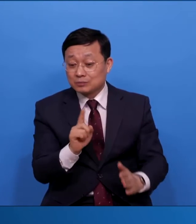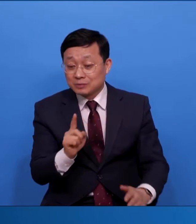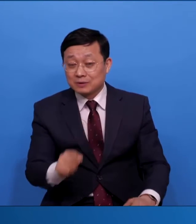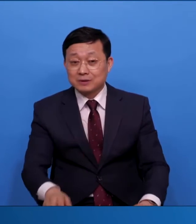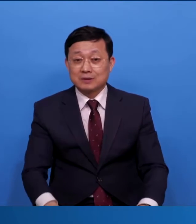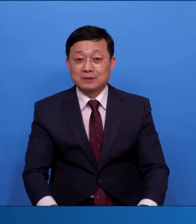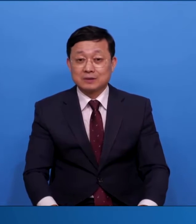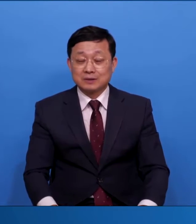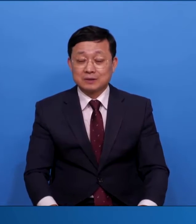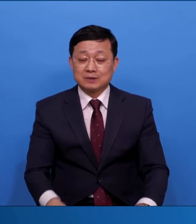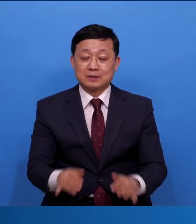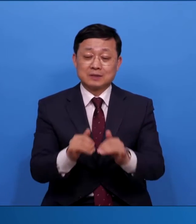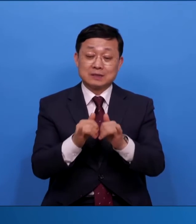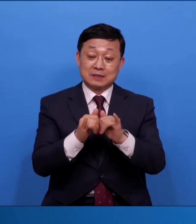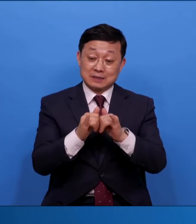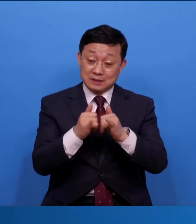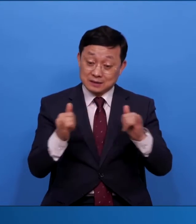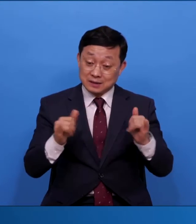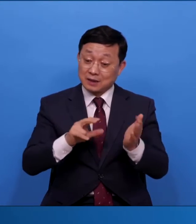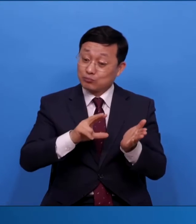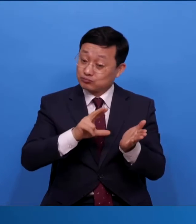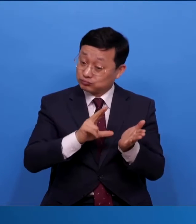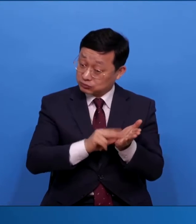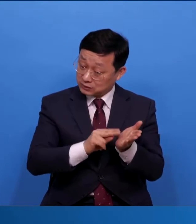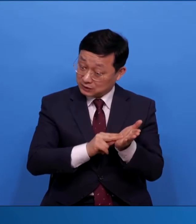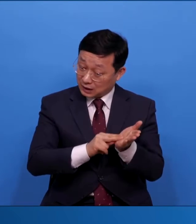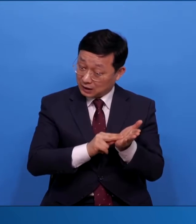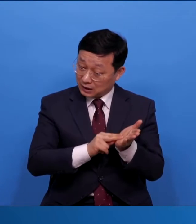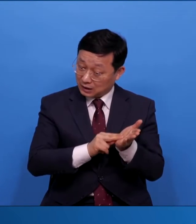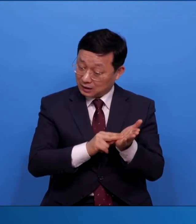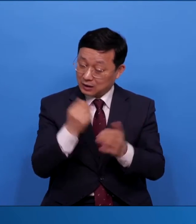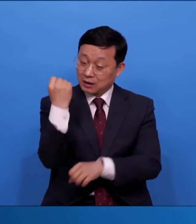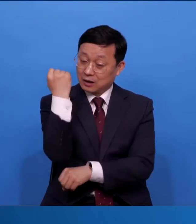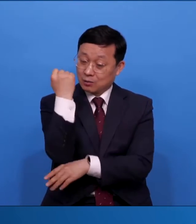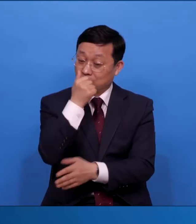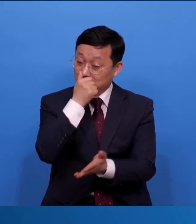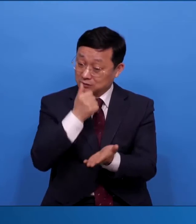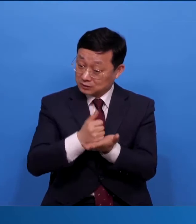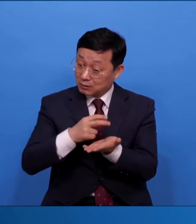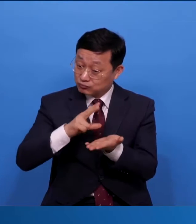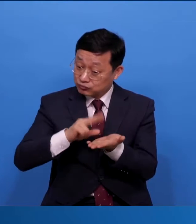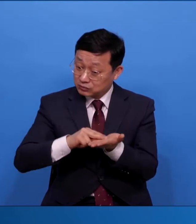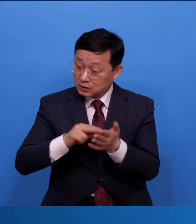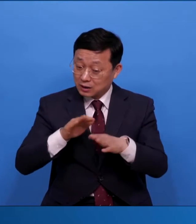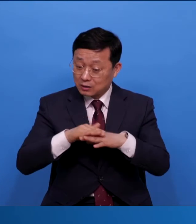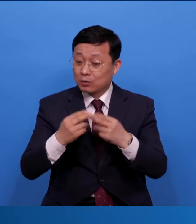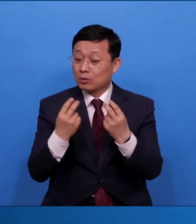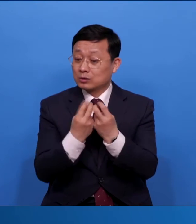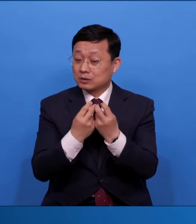예수是基督在这之前什么重要？ 인간에게 있는 문제 해결은 그리스도입니다. 그리스도가 필요한 겁니다.